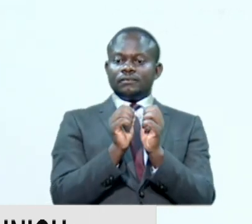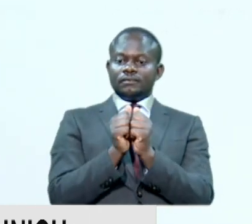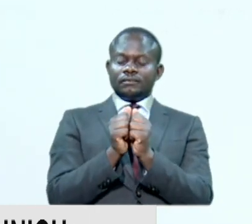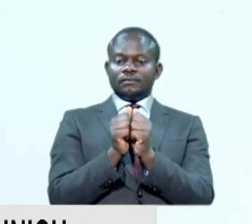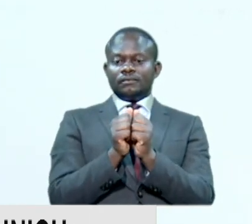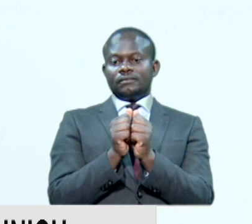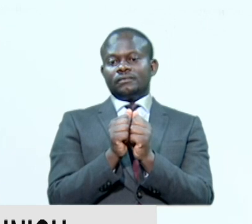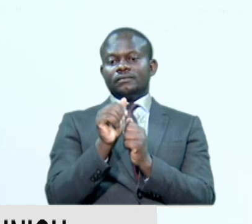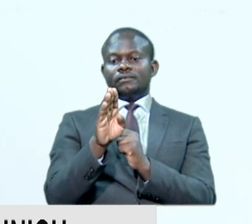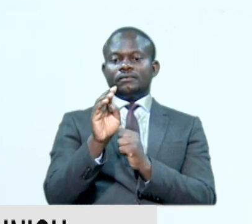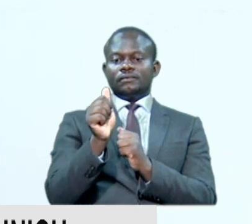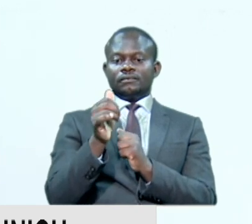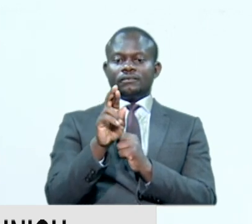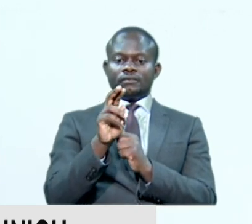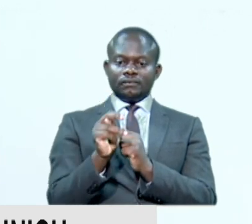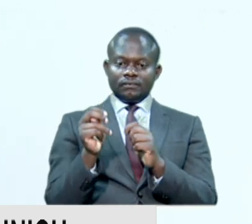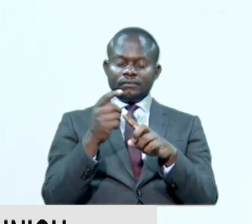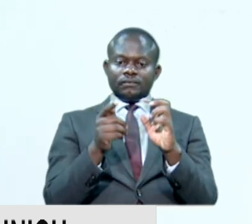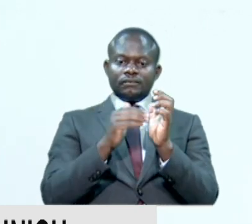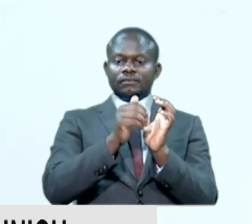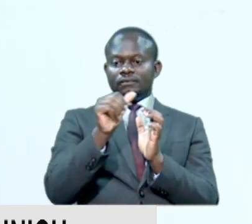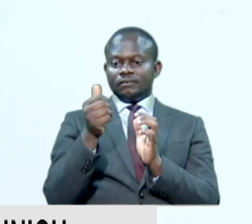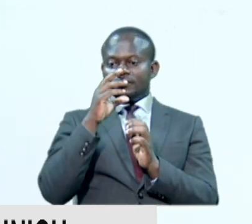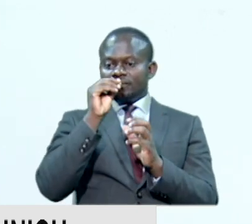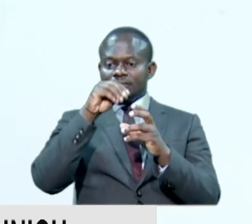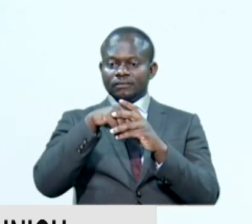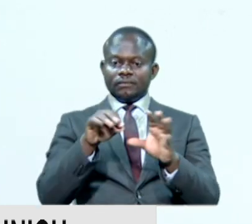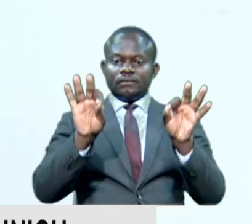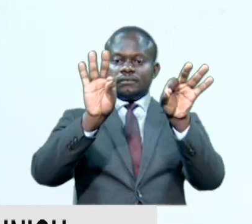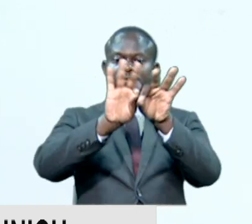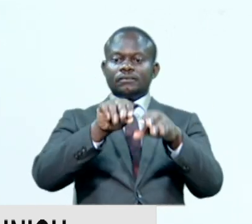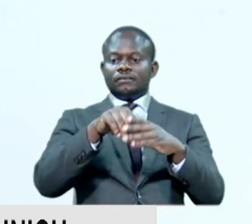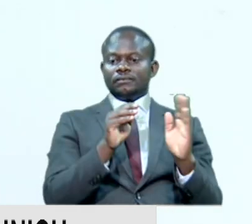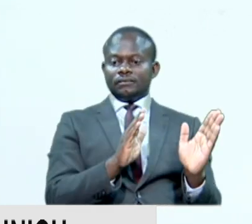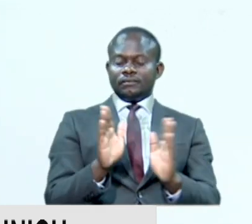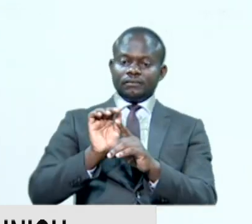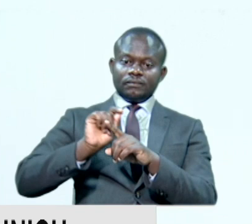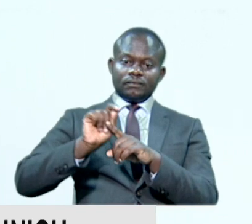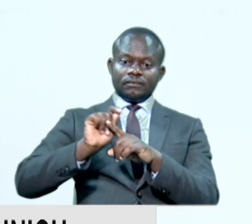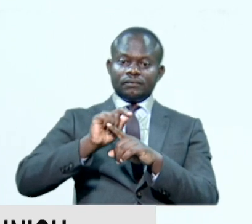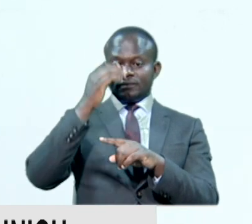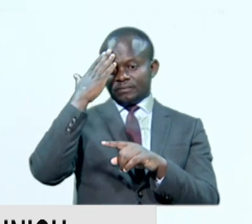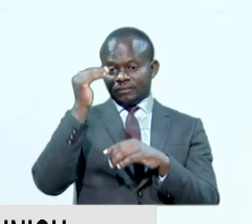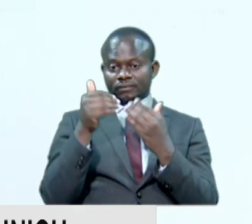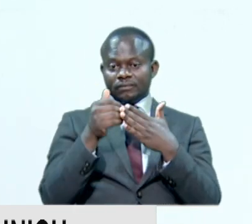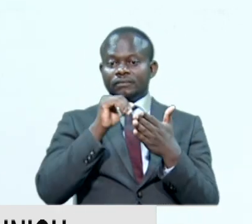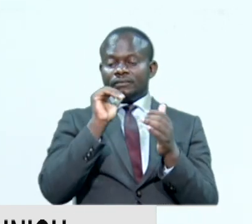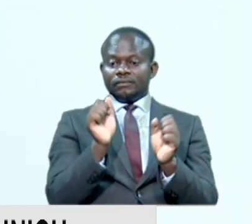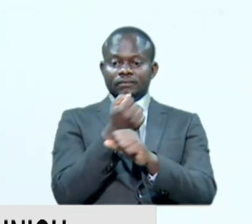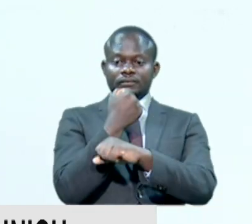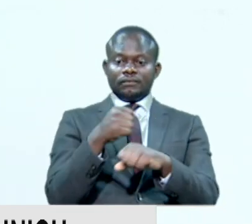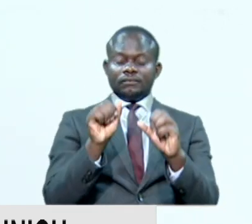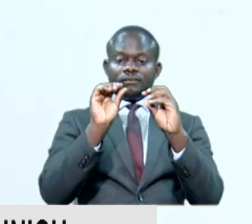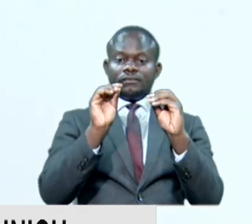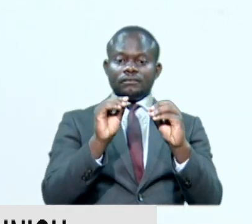n'uruhande rwa Bayer ikindi navugamo cy'ingenzi kirimo harimo noneho gutegura abatoza ko nago wakwigisha